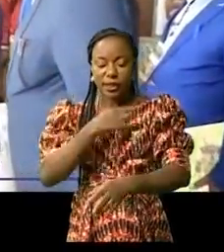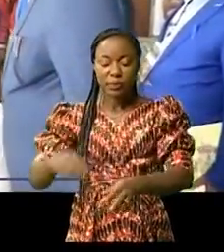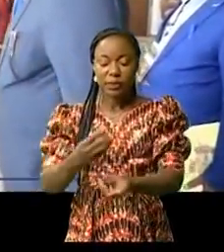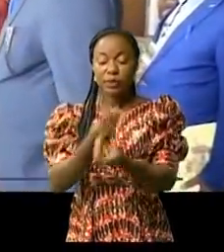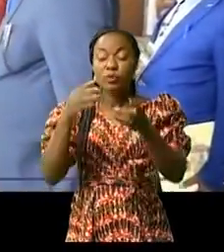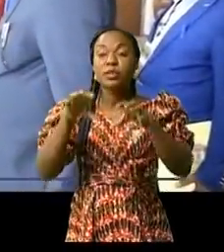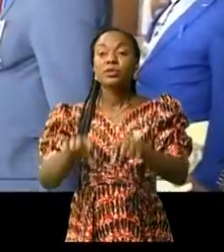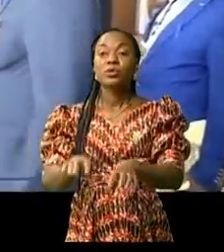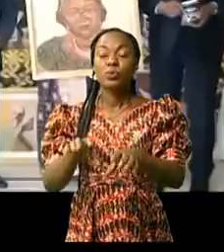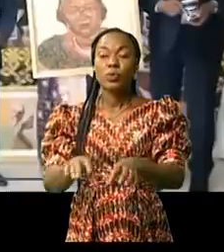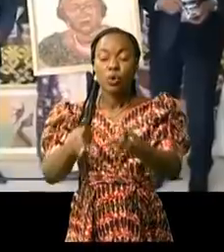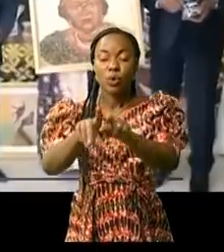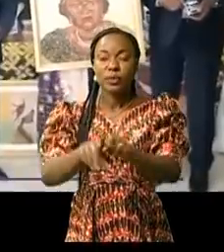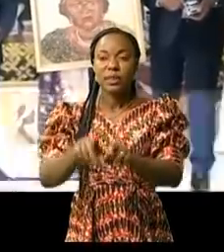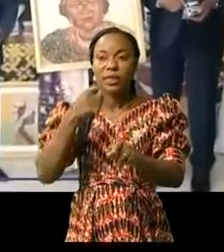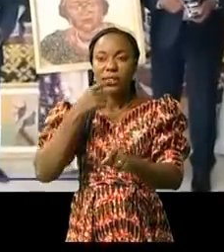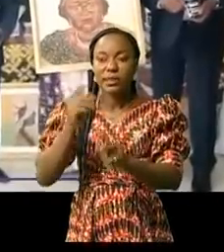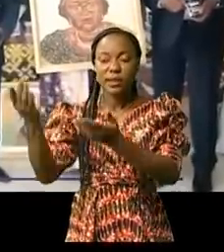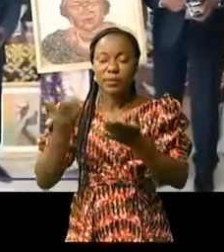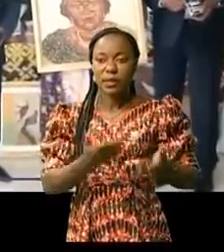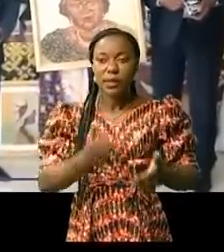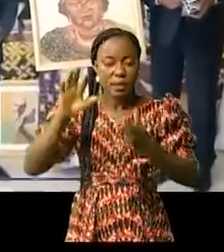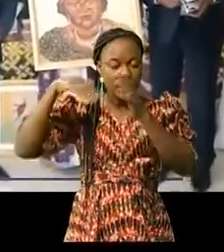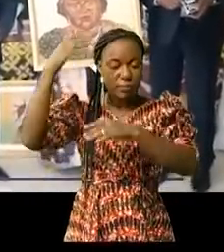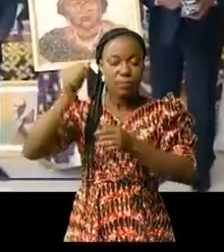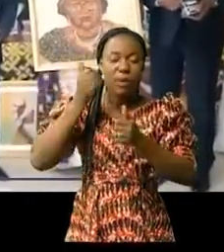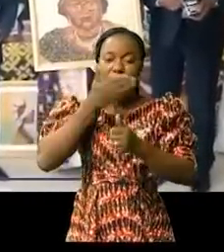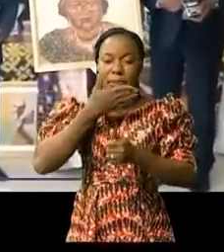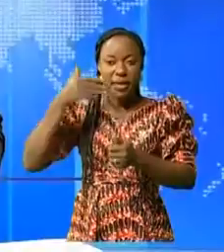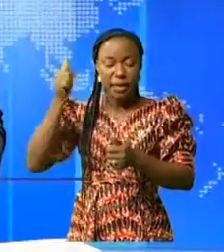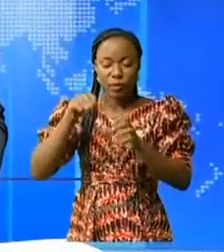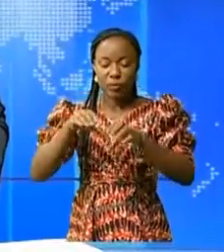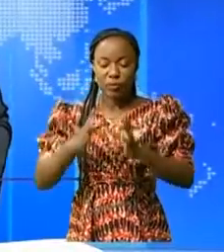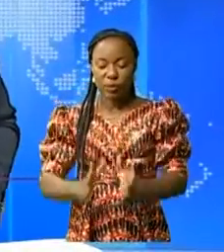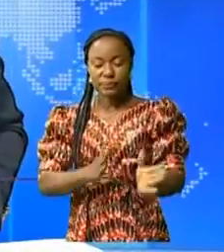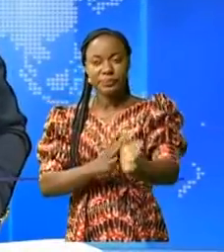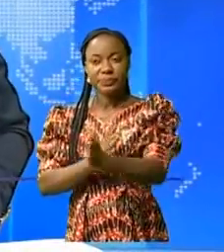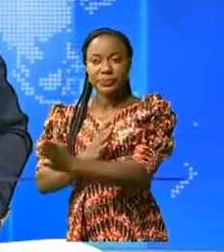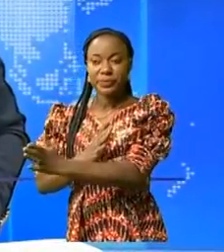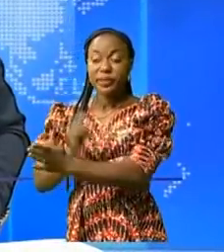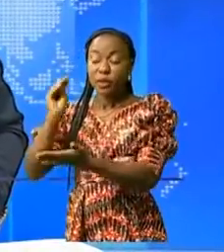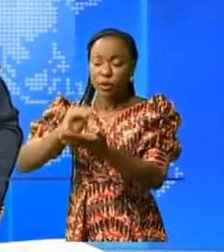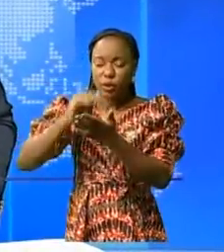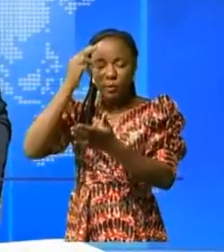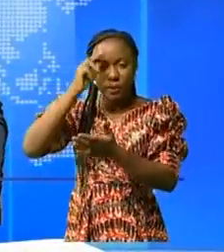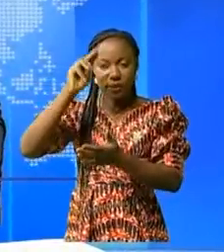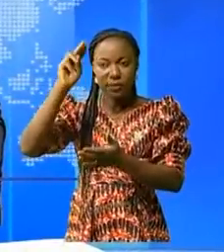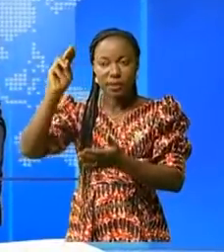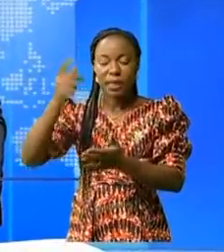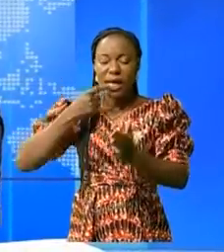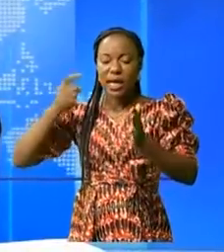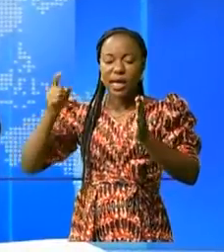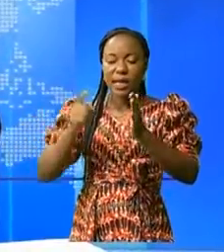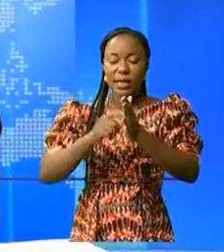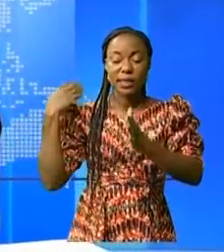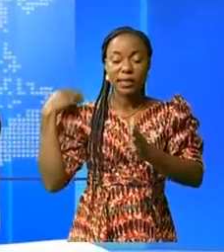démocratique du congo et à neyron un lendemain meilleur aux congolais par l'ondé l'issue l'une des recommandations des états généraux